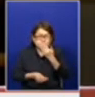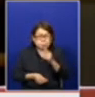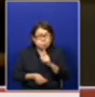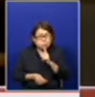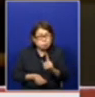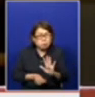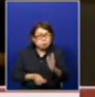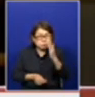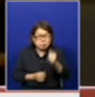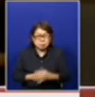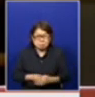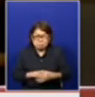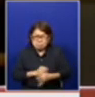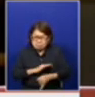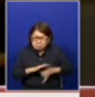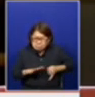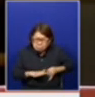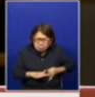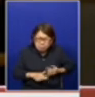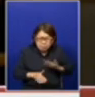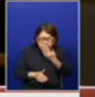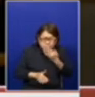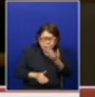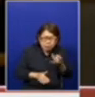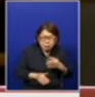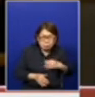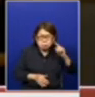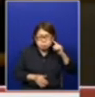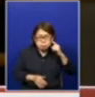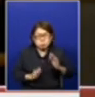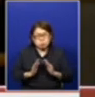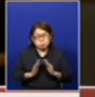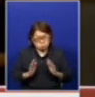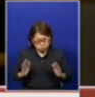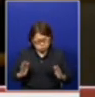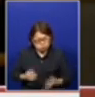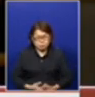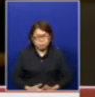ไม่พูดขอบคุณครับท่านประธานครับ ขอบคุณครับ